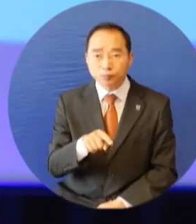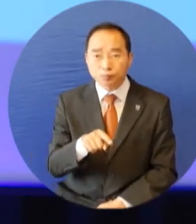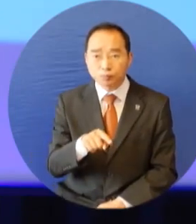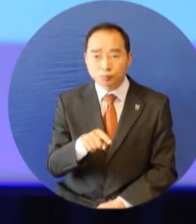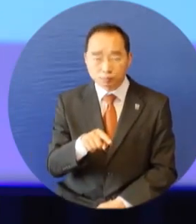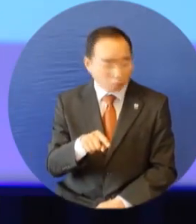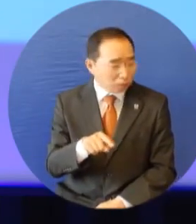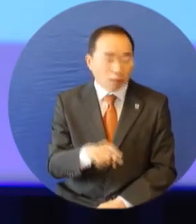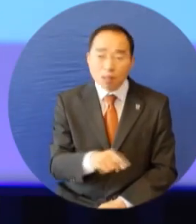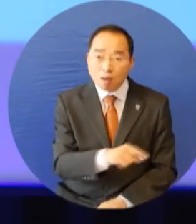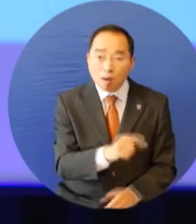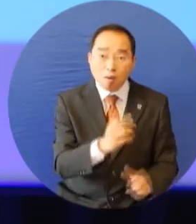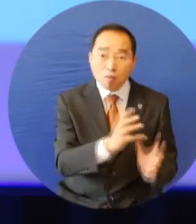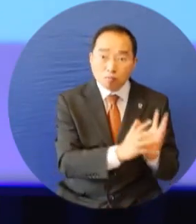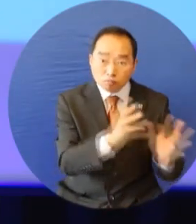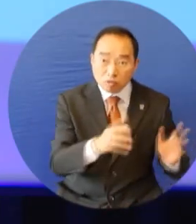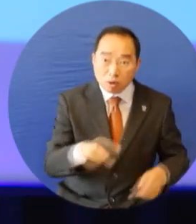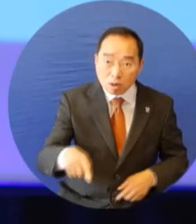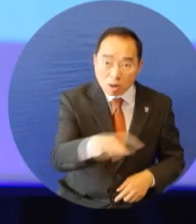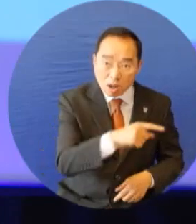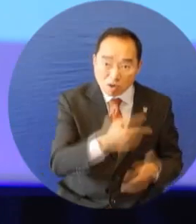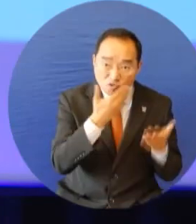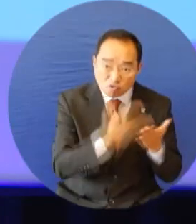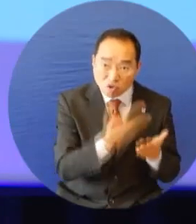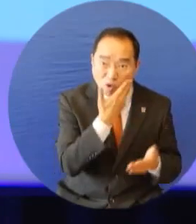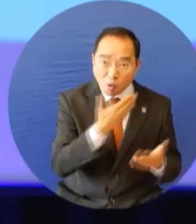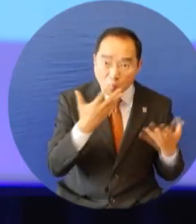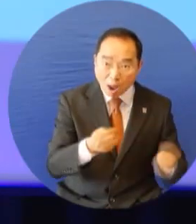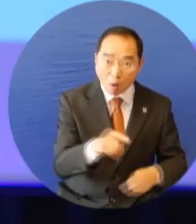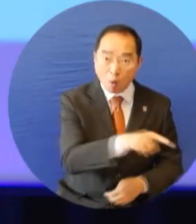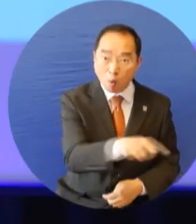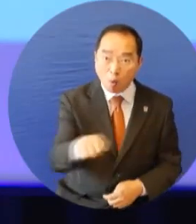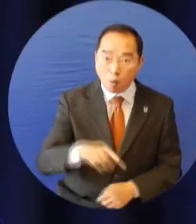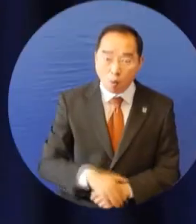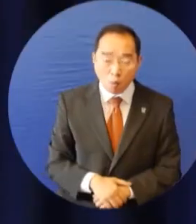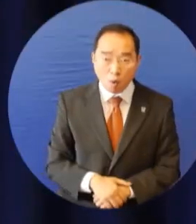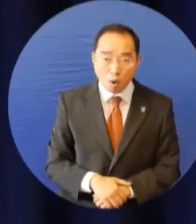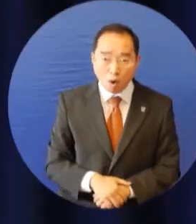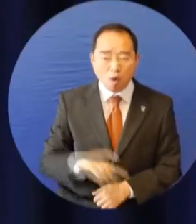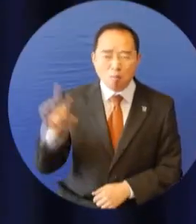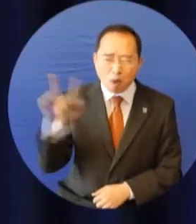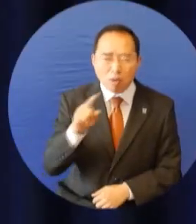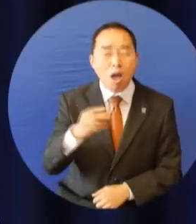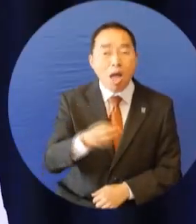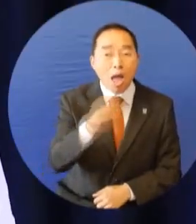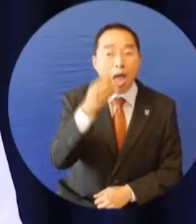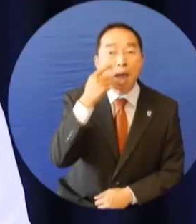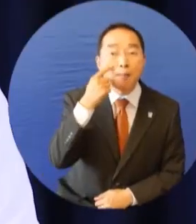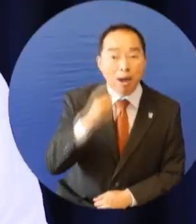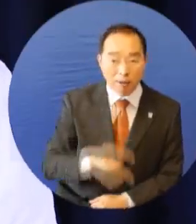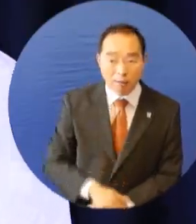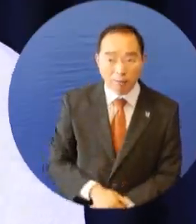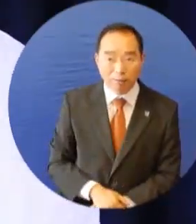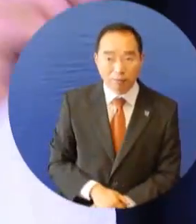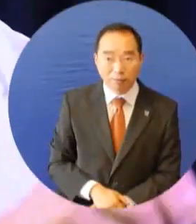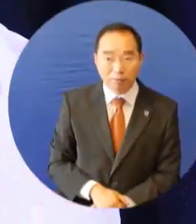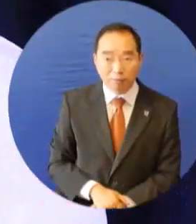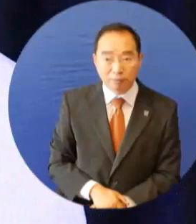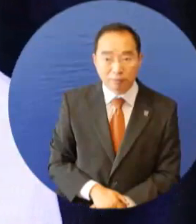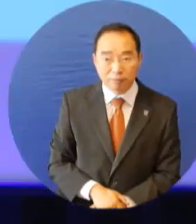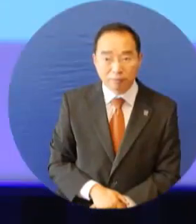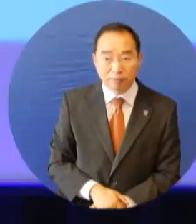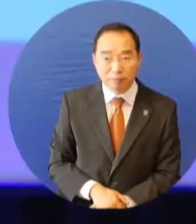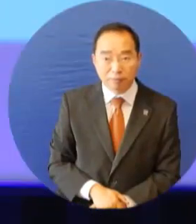너무나 귀중하고 그 좋은 것을 많이 가지고 있기 때문에 그것을 기회를 놓쳐버린 거예요. 뭐든지